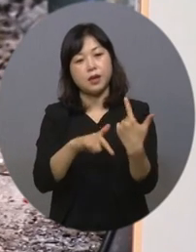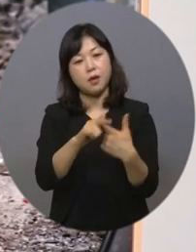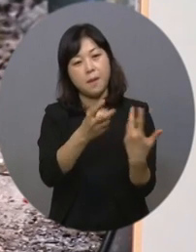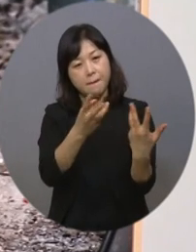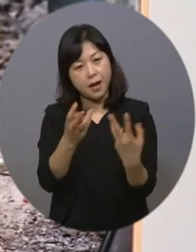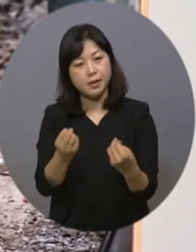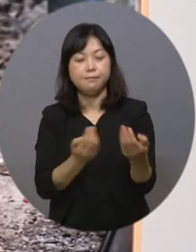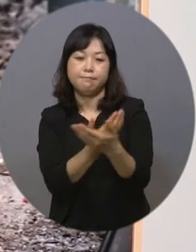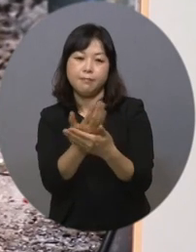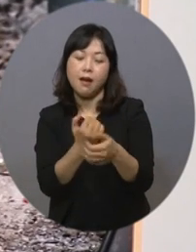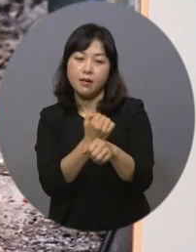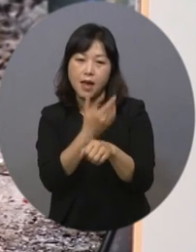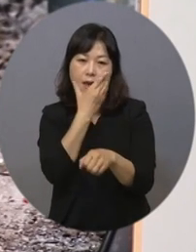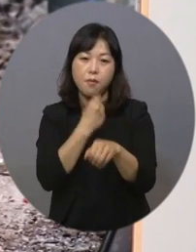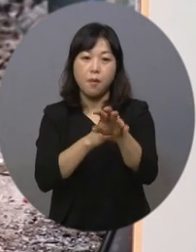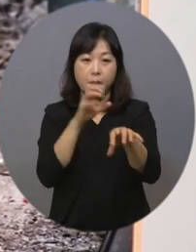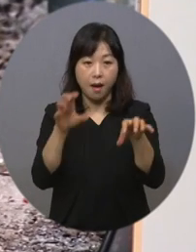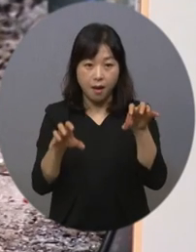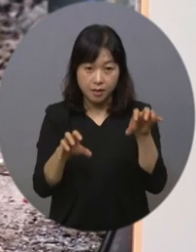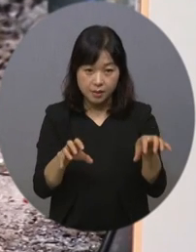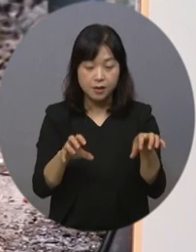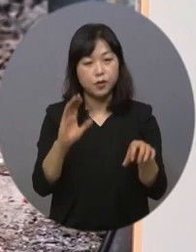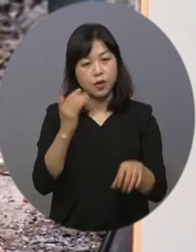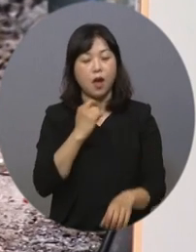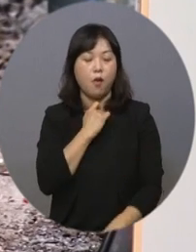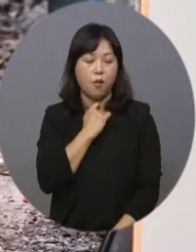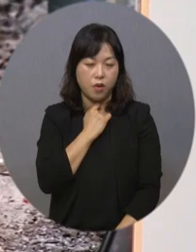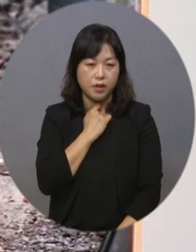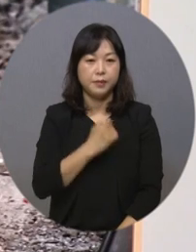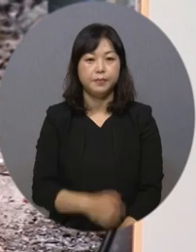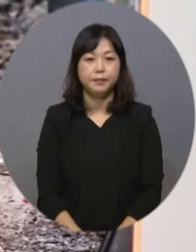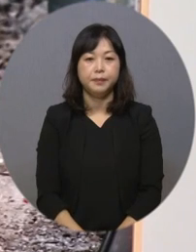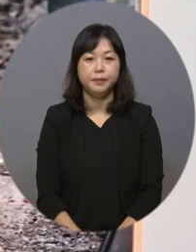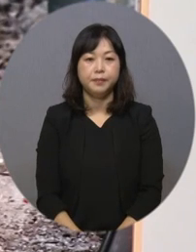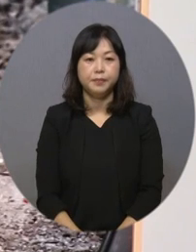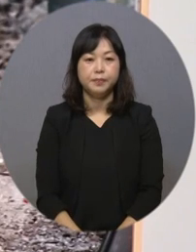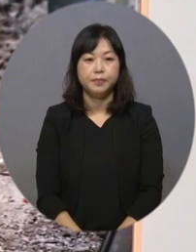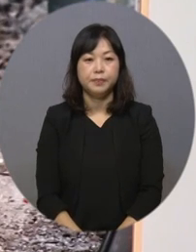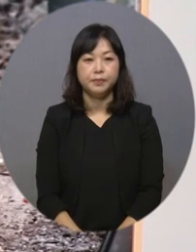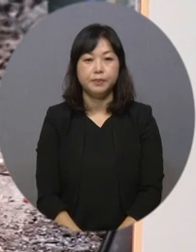행복한 마을이 되길 기대해봅니다. 복지TV 뉴스 이소영입니다.